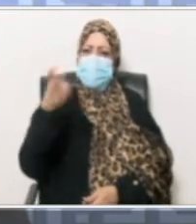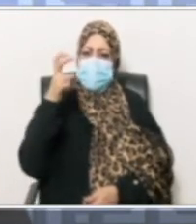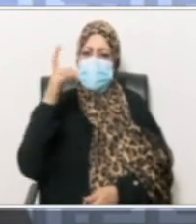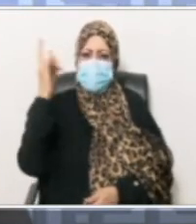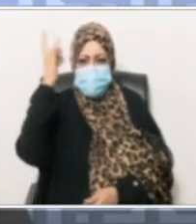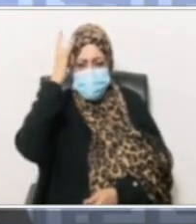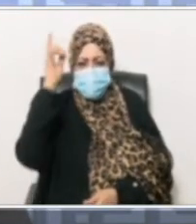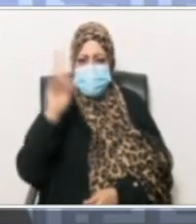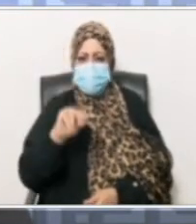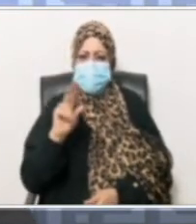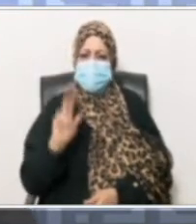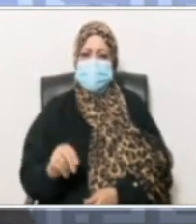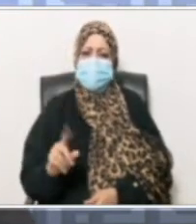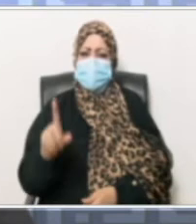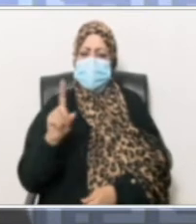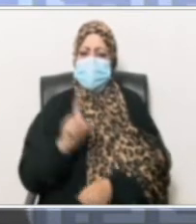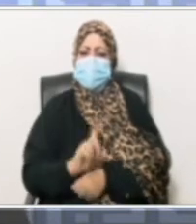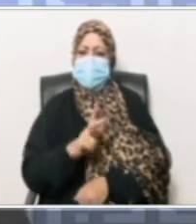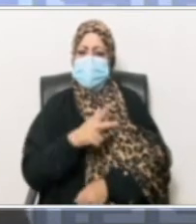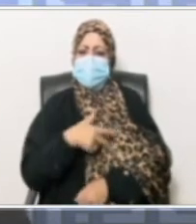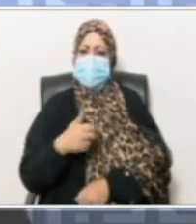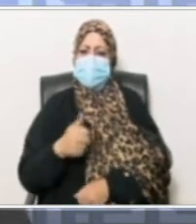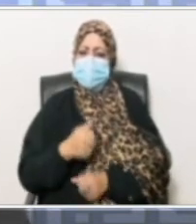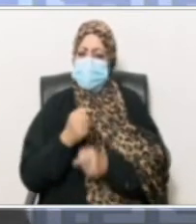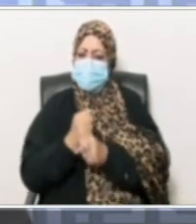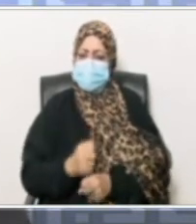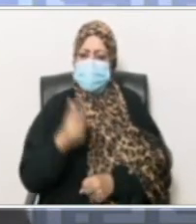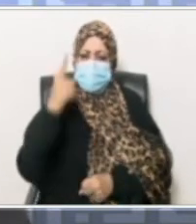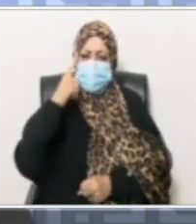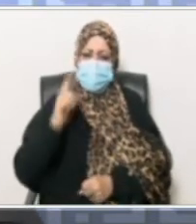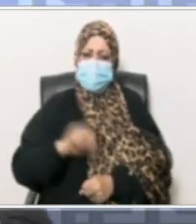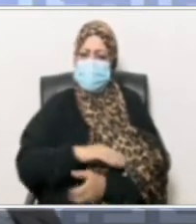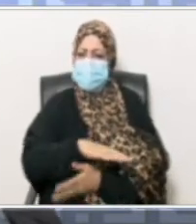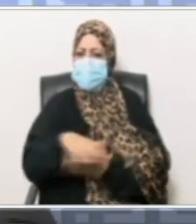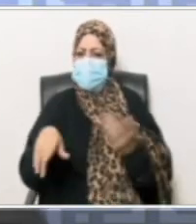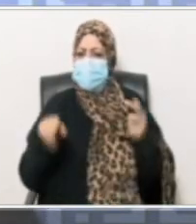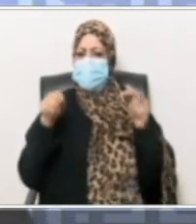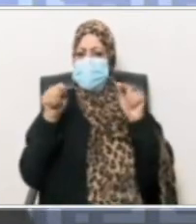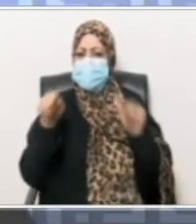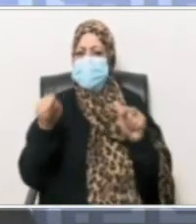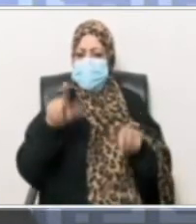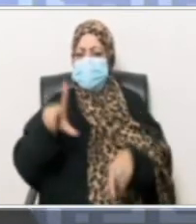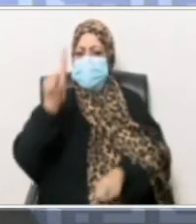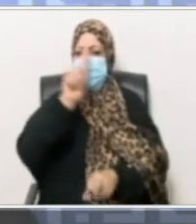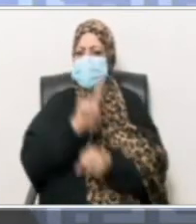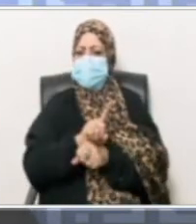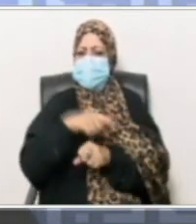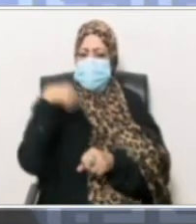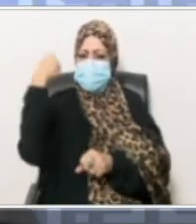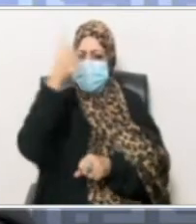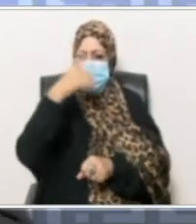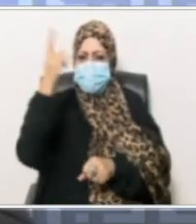المشهد الليبي وأفسدتوه، أنتم رؤوس الشياطين، أطلعوا من الموضوع والليبيين متصالحين، خلوا المجال